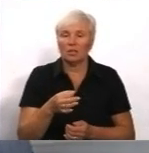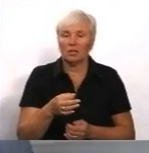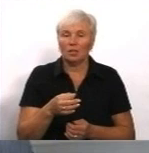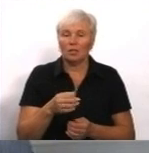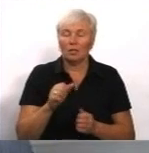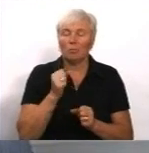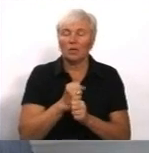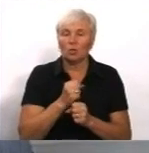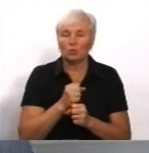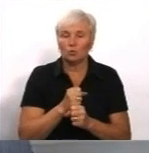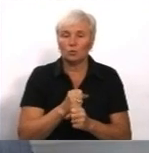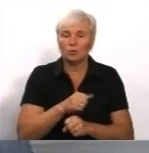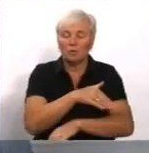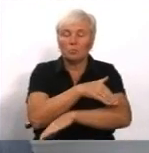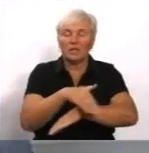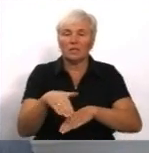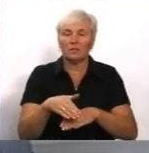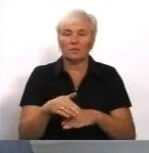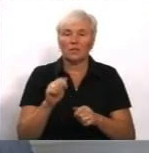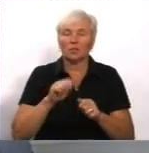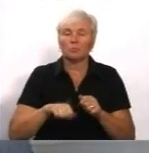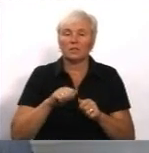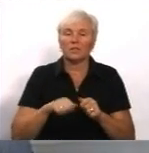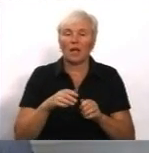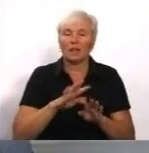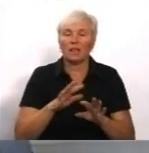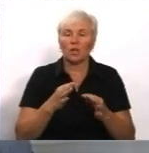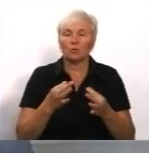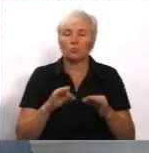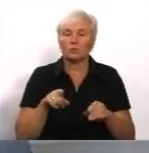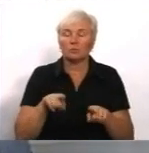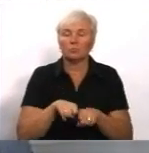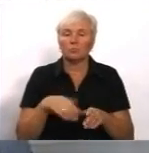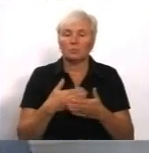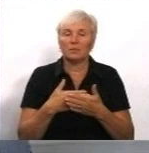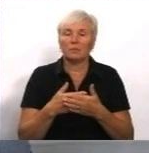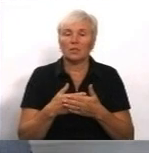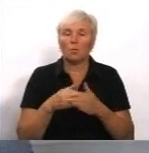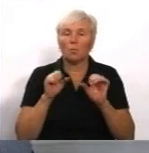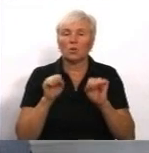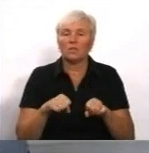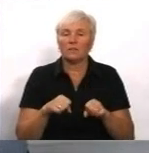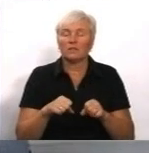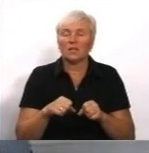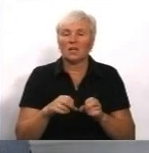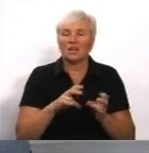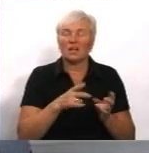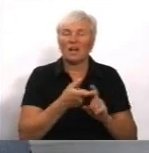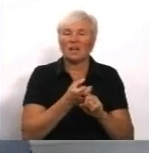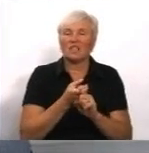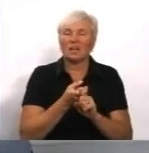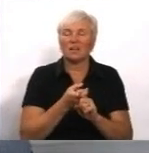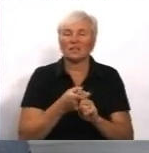служба з прикордонниками і митниками в плані недопущення тих самих можливості зараження і африканською чумою,